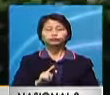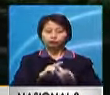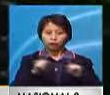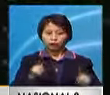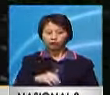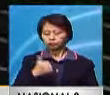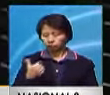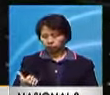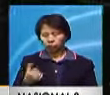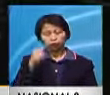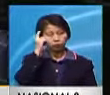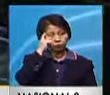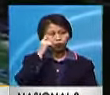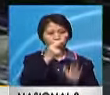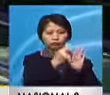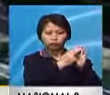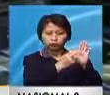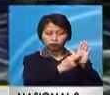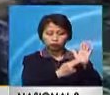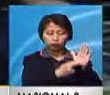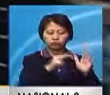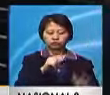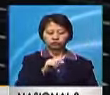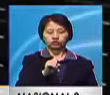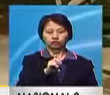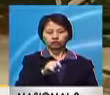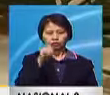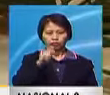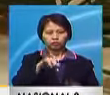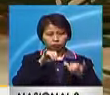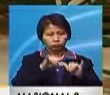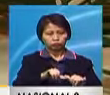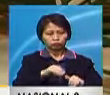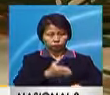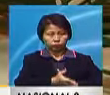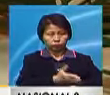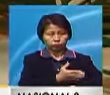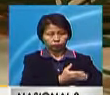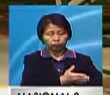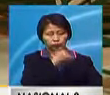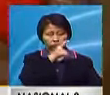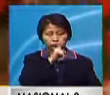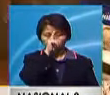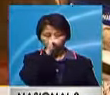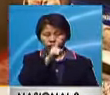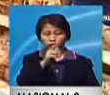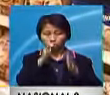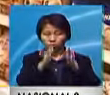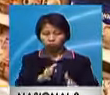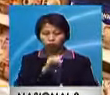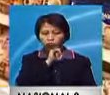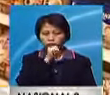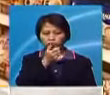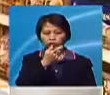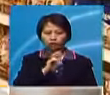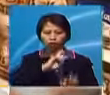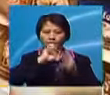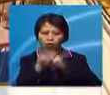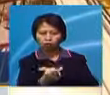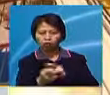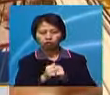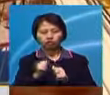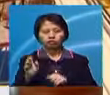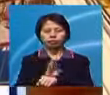beliau berpendapat undang-undang berkenaan GST perlu terus diperbaiki untuk memastikan pengguna tidak dimanipulasi